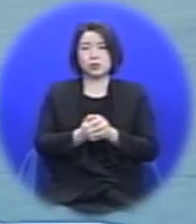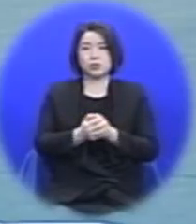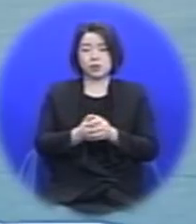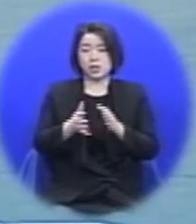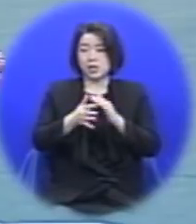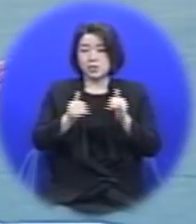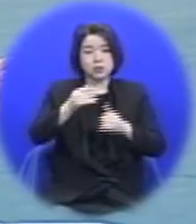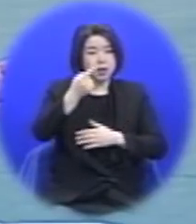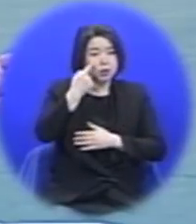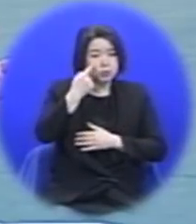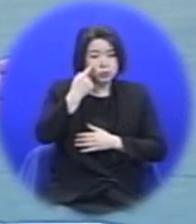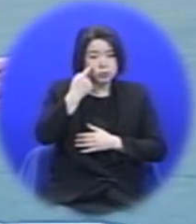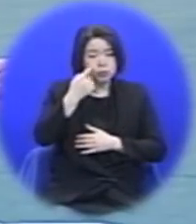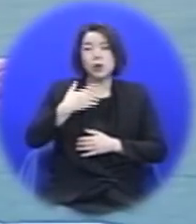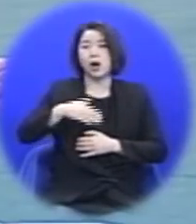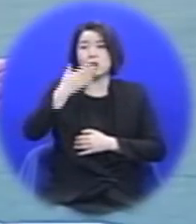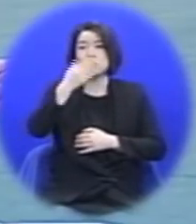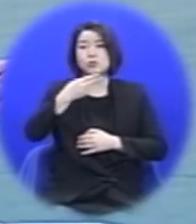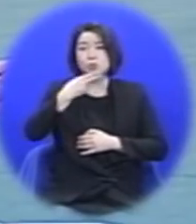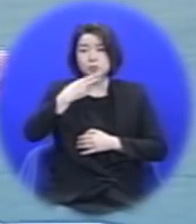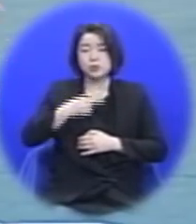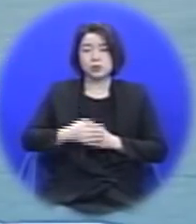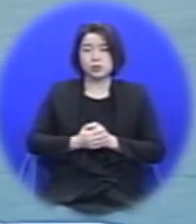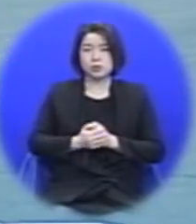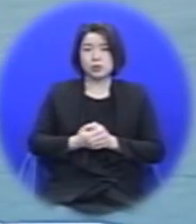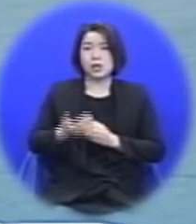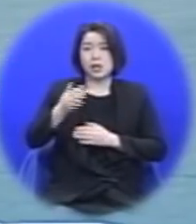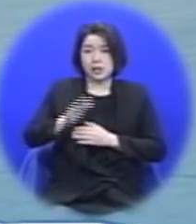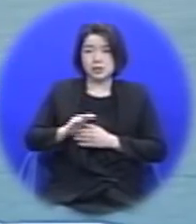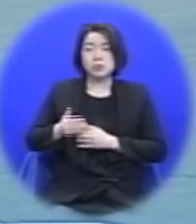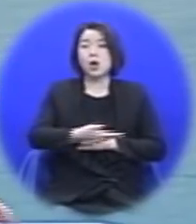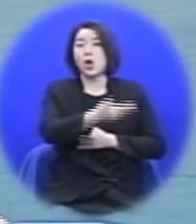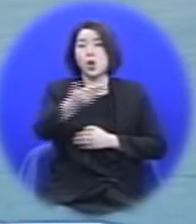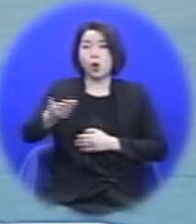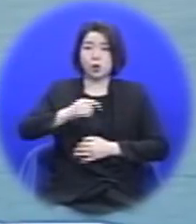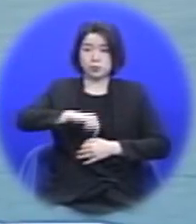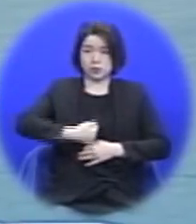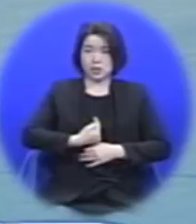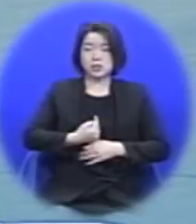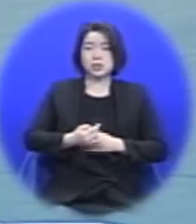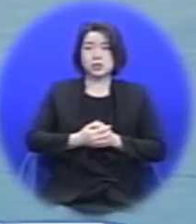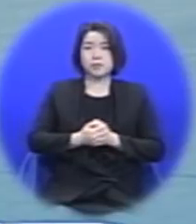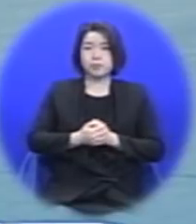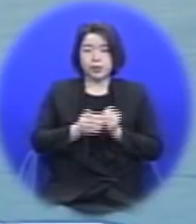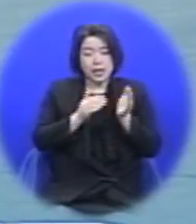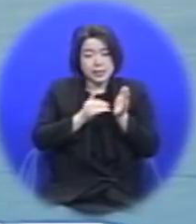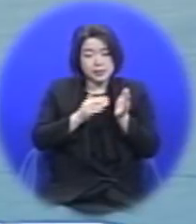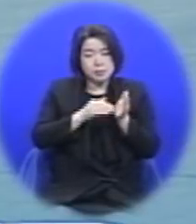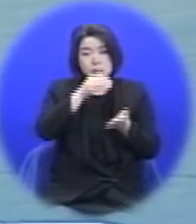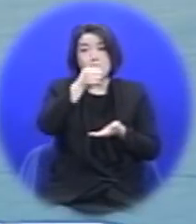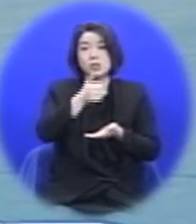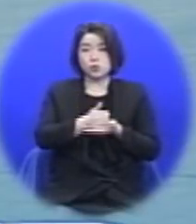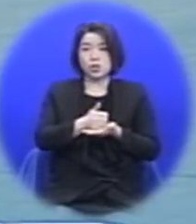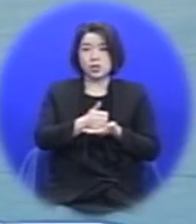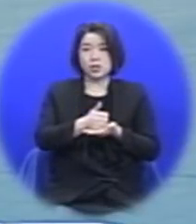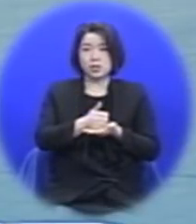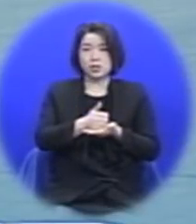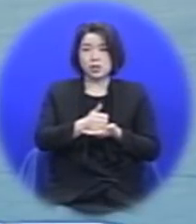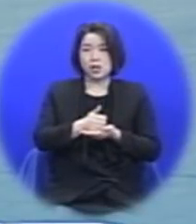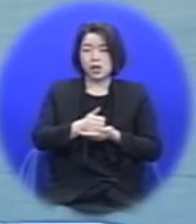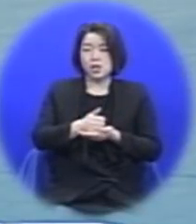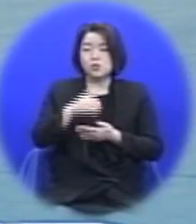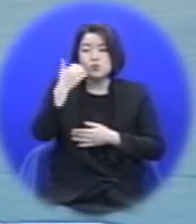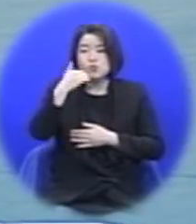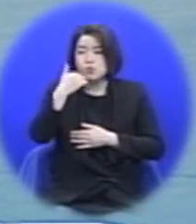사람의 눈으로는 전혀 알 수가 없는 일이에요. 그런데 여러분 자신의 은밀한 죄,